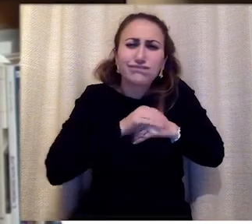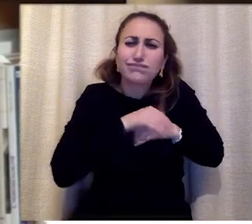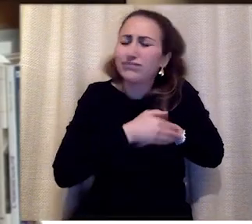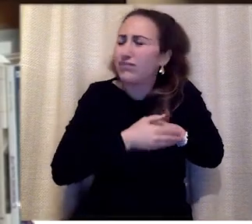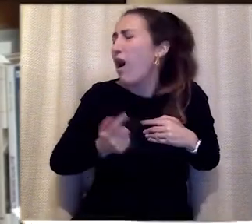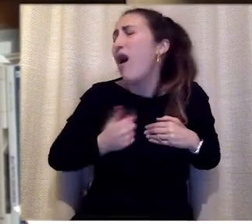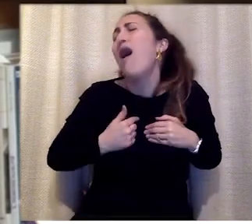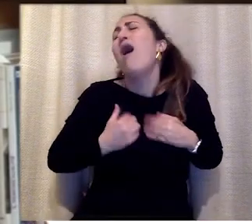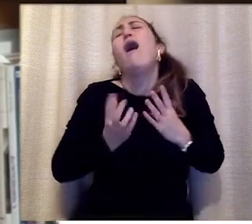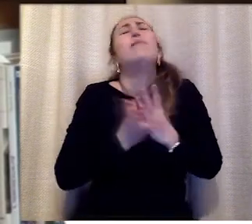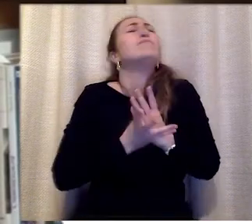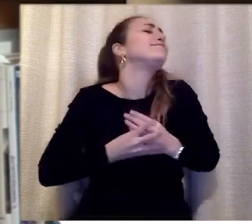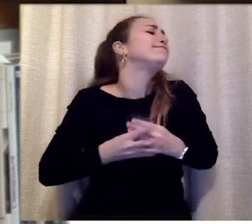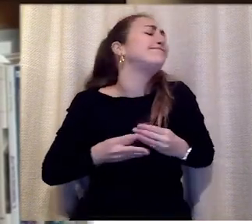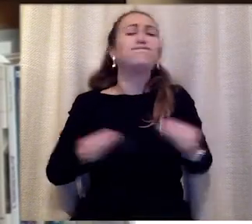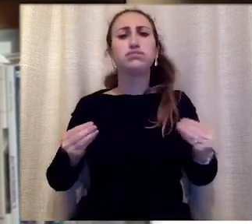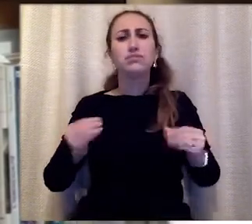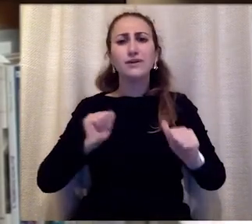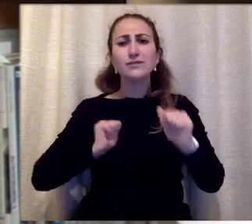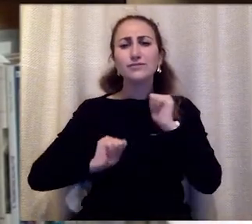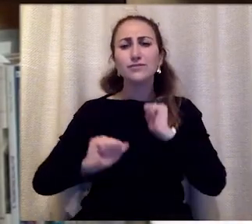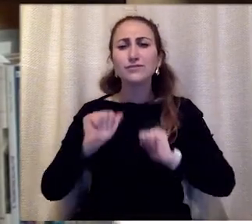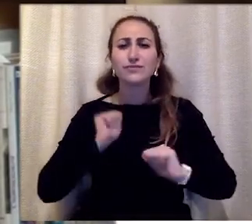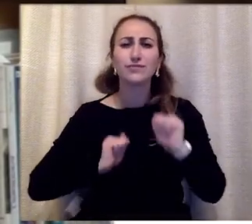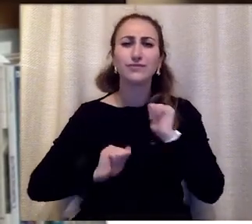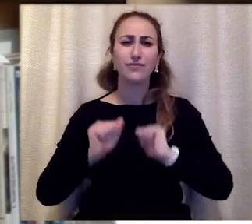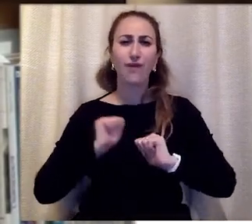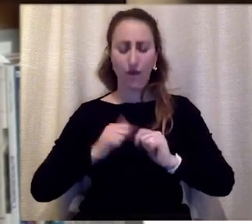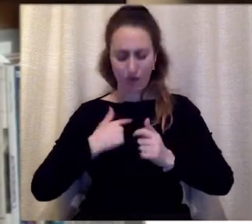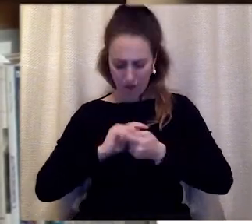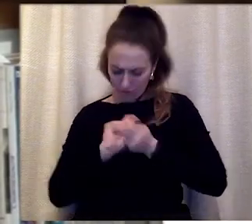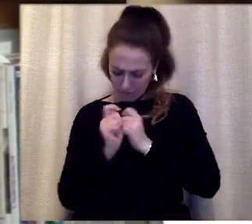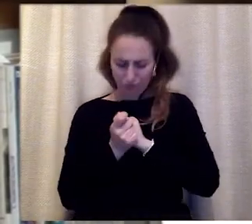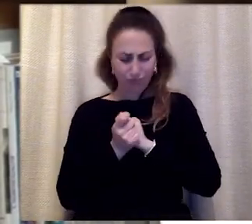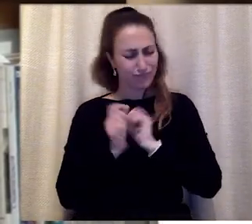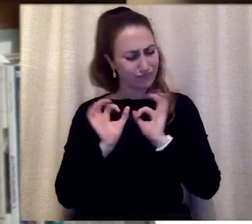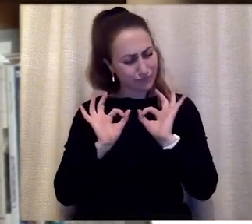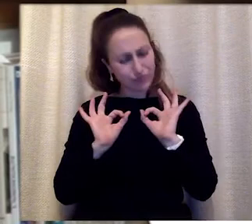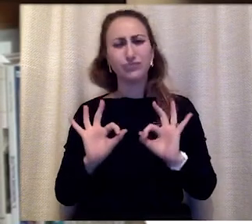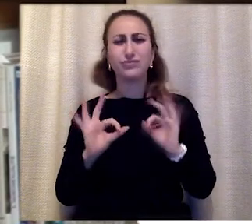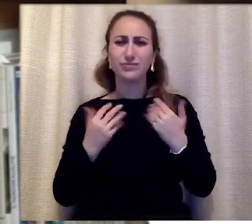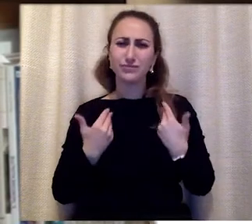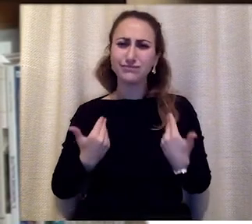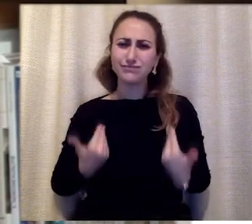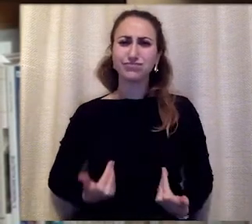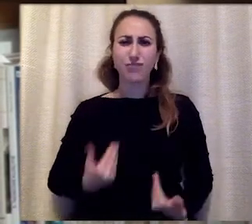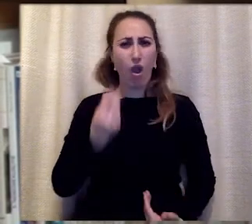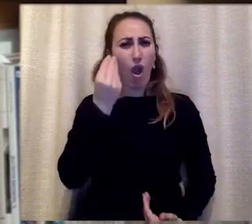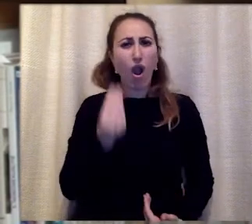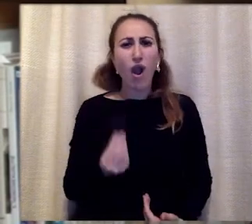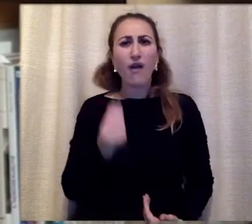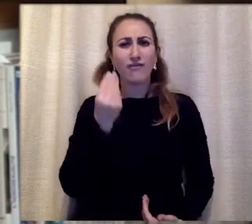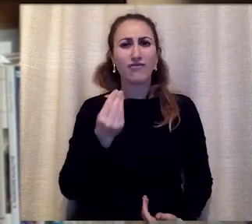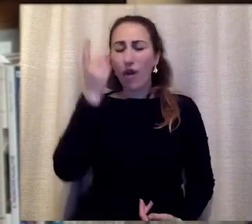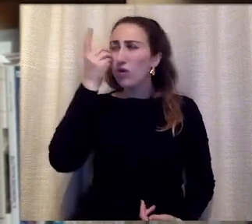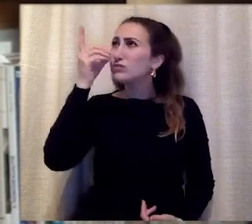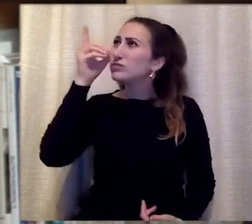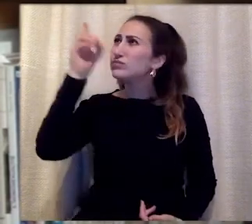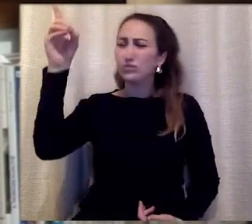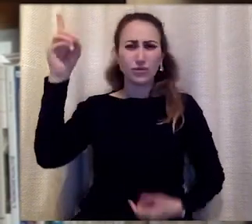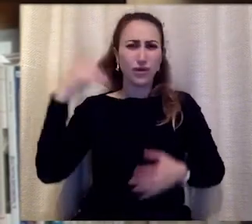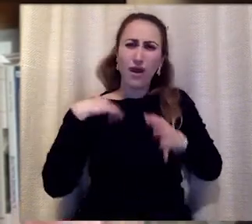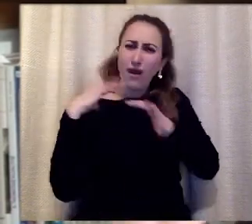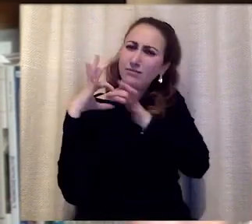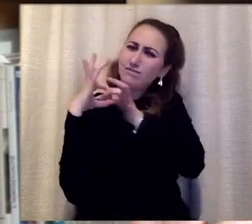Dieu et simplement de dépendant à l'amour de Dieu. Et le plus grand avantage,